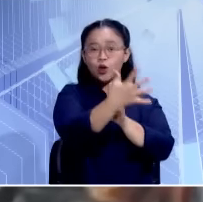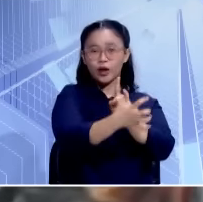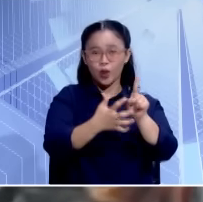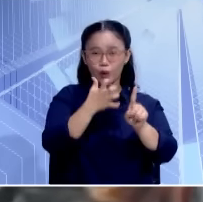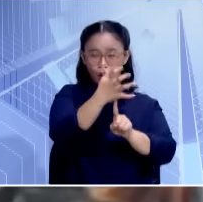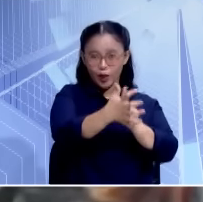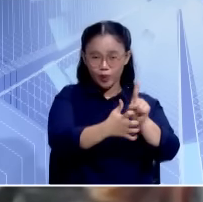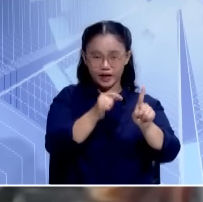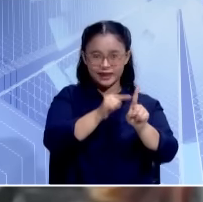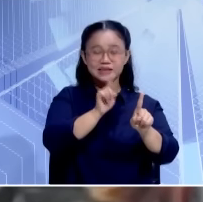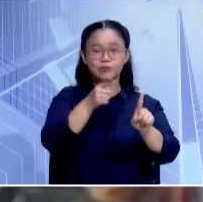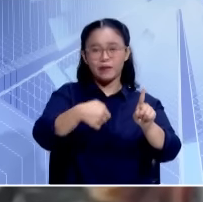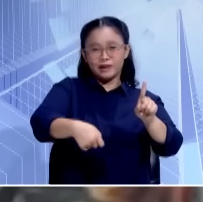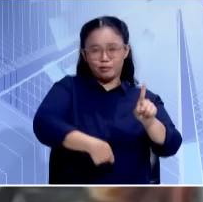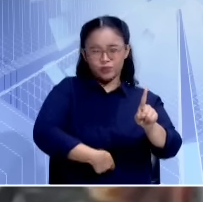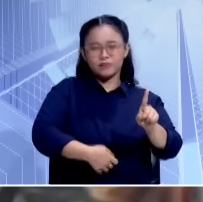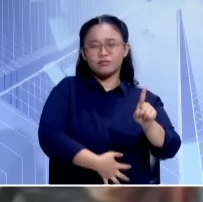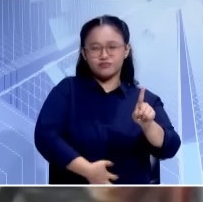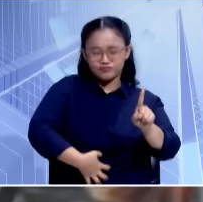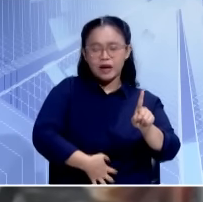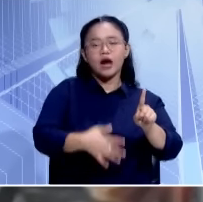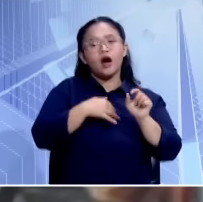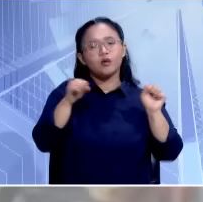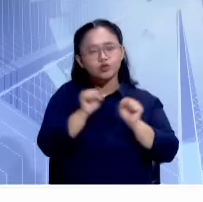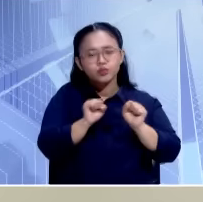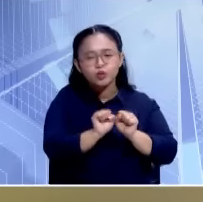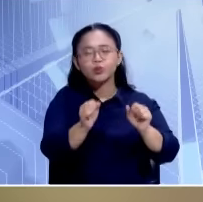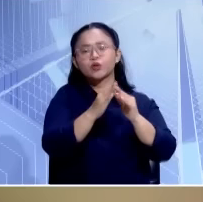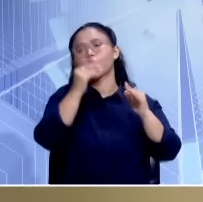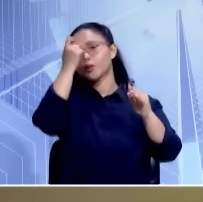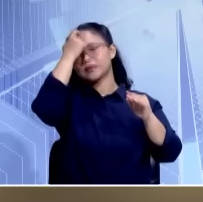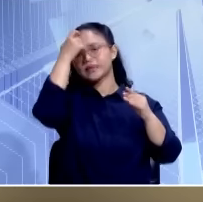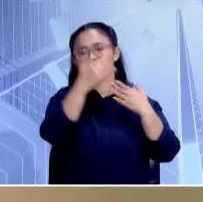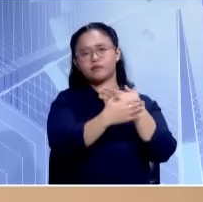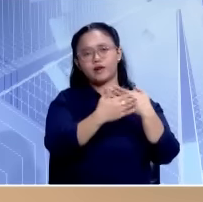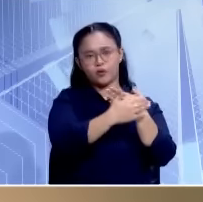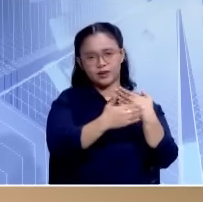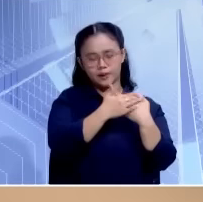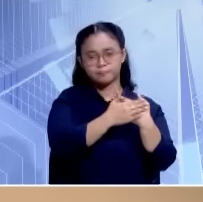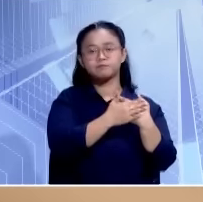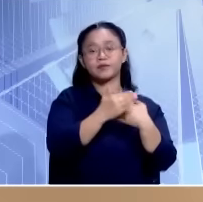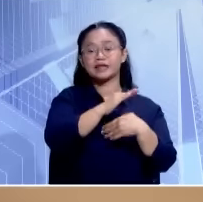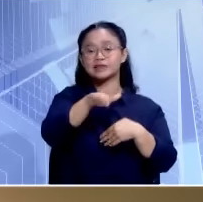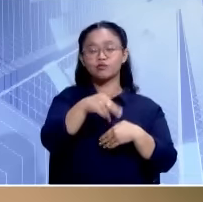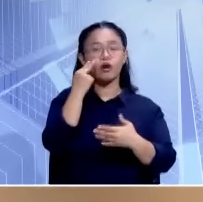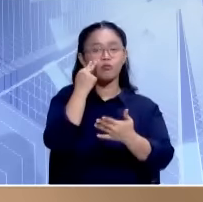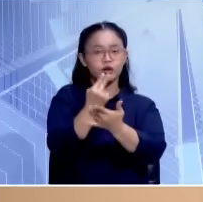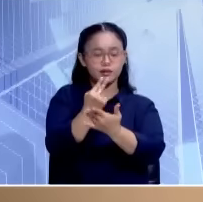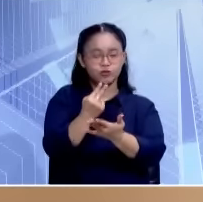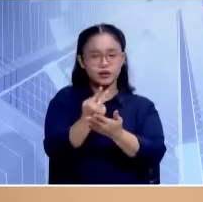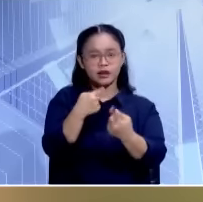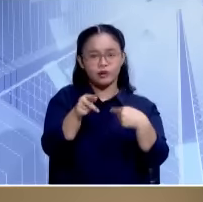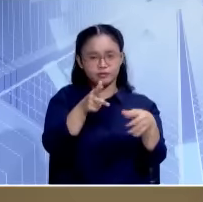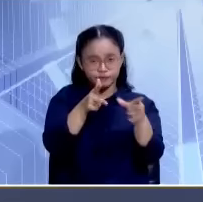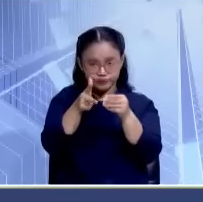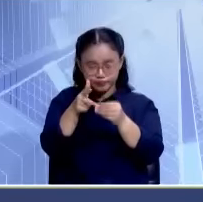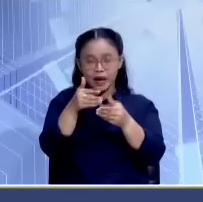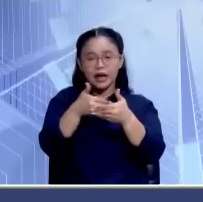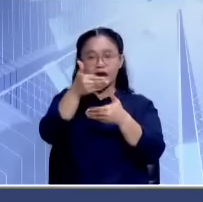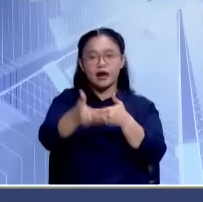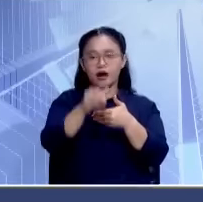sabetan senjata tajam di perut langsung dilarikan ke rumah sakit. Berbekal rekaman CCTV, tim Jatanras